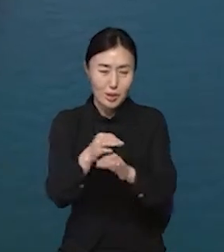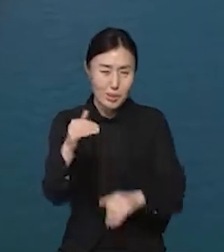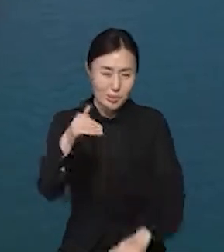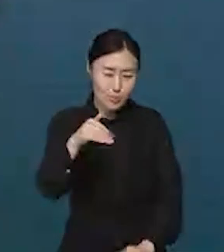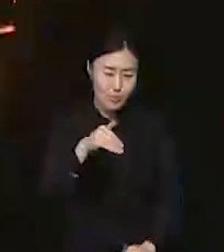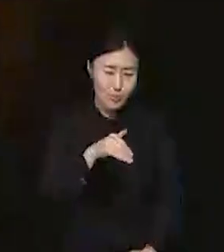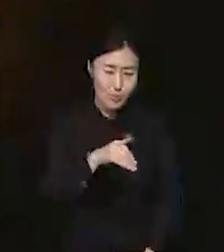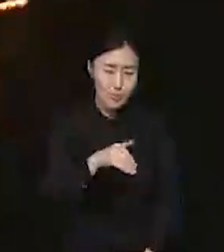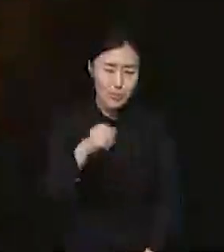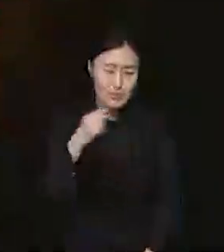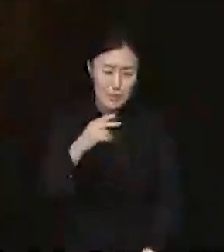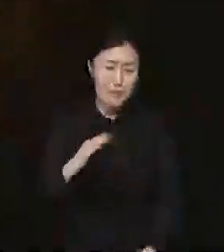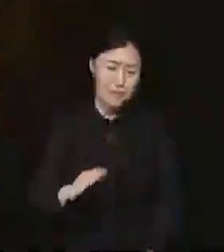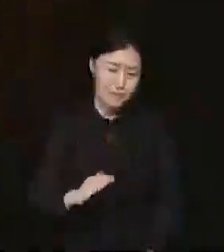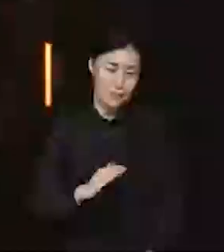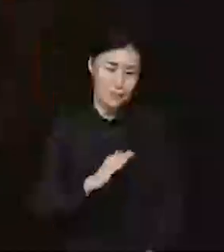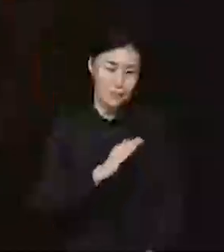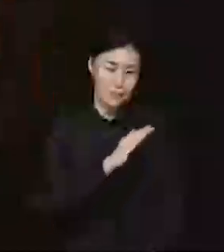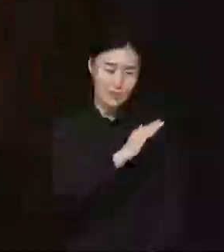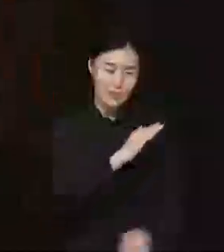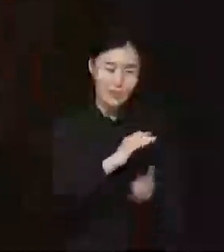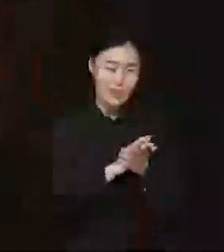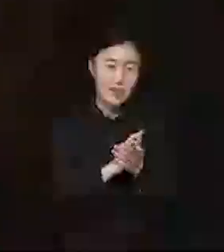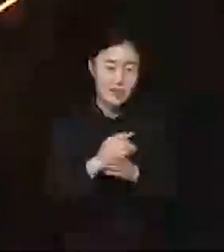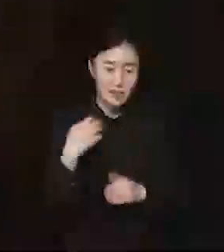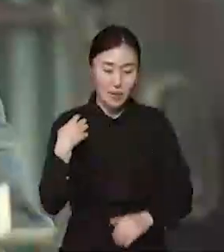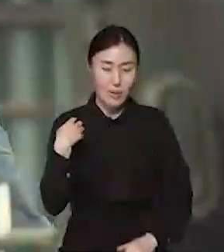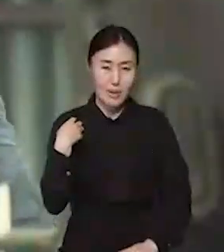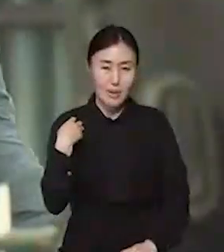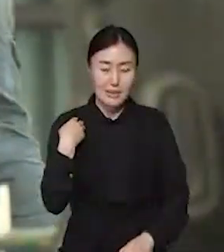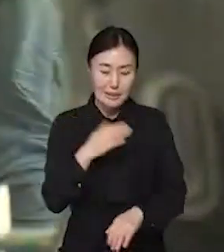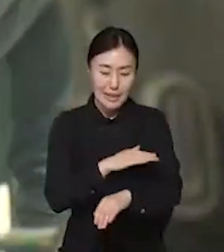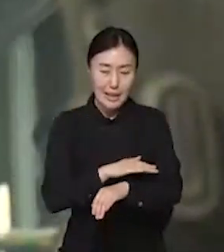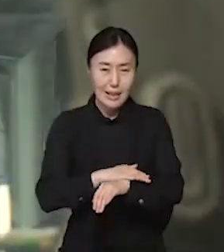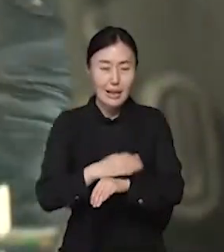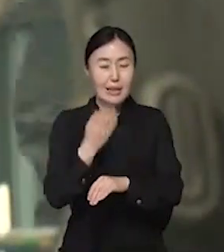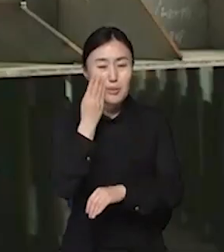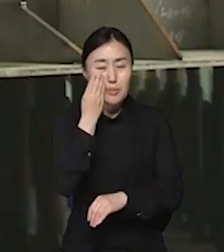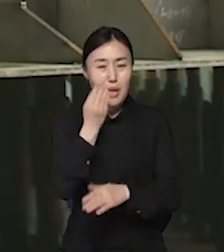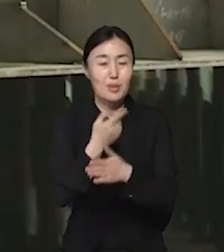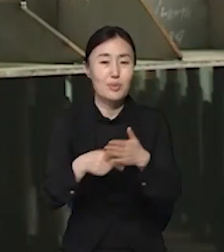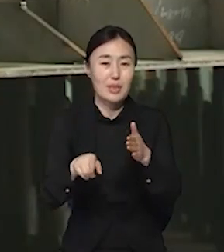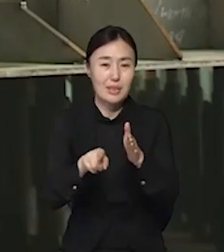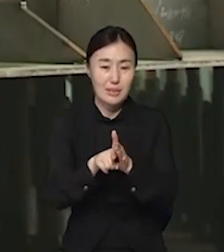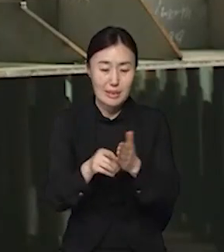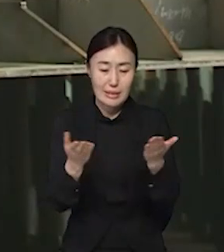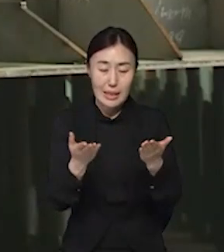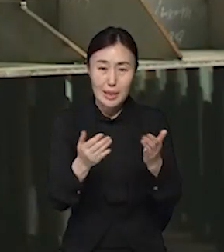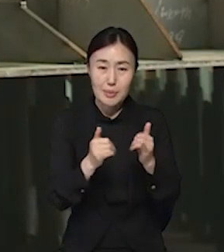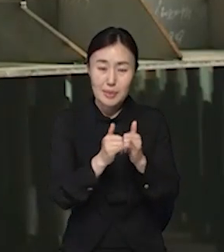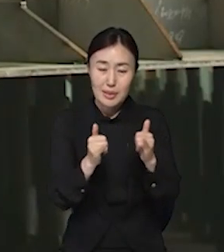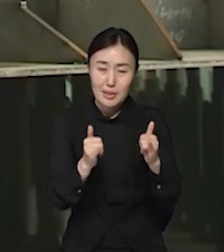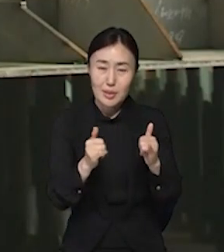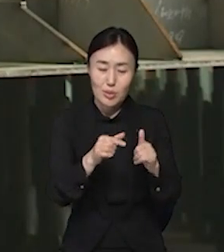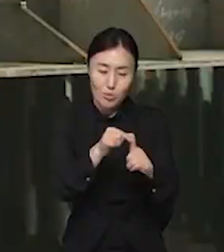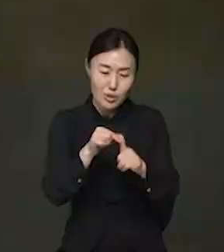경제 상황을 반전시키는 데 견인차 역할을 할 수 있도록 특단의 인력 수급 대책 마련이